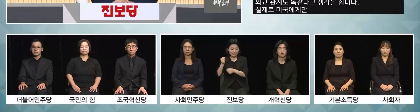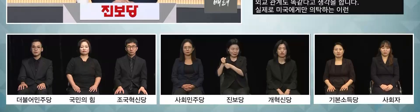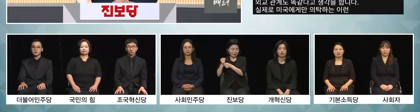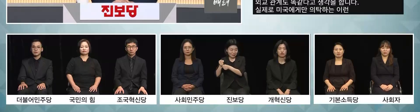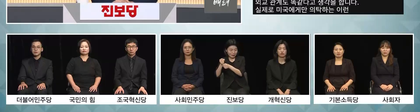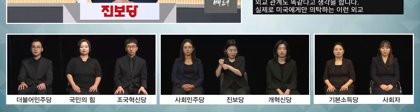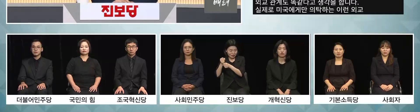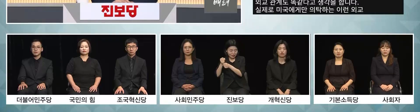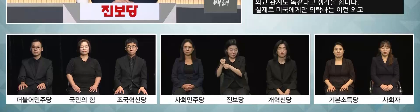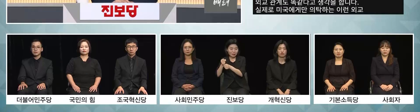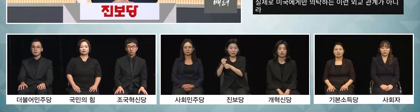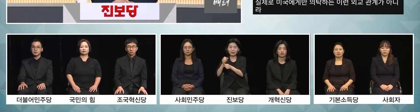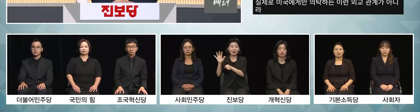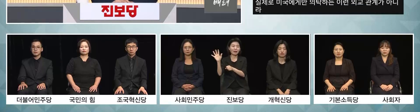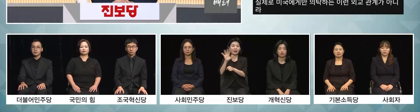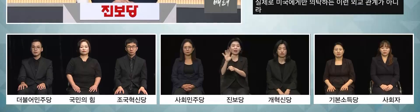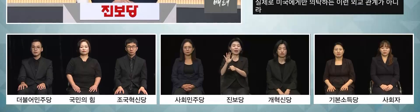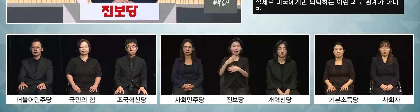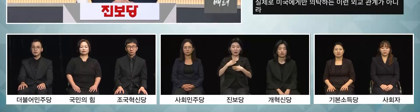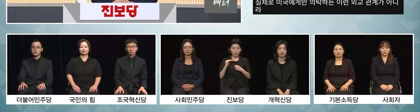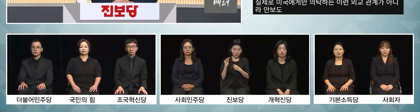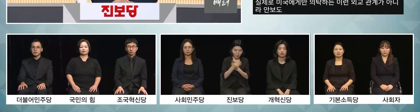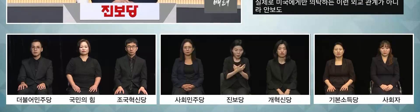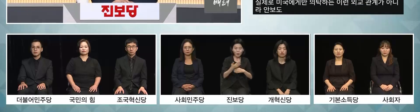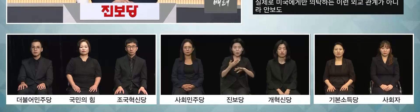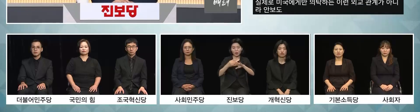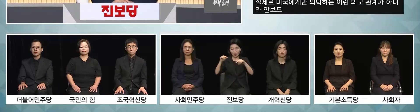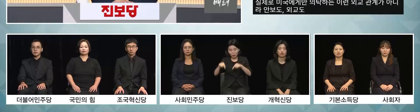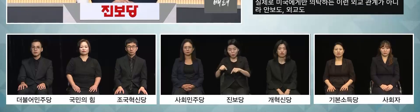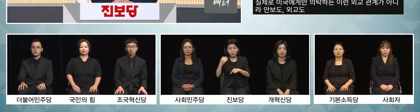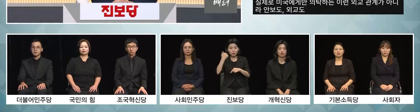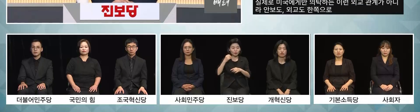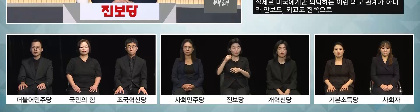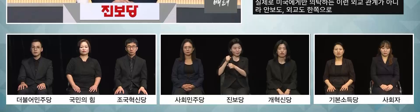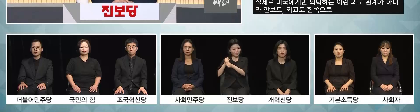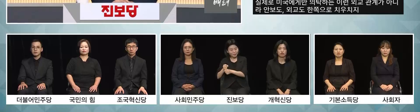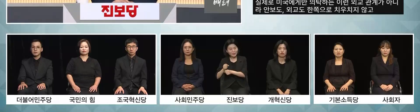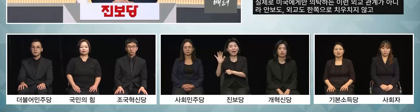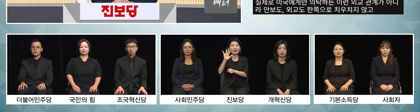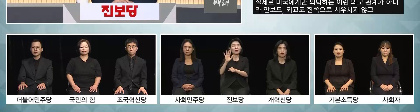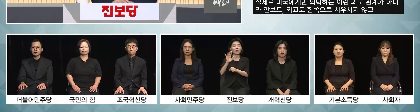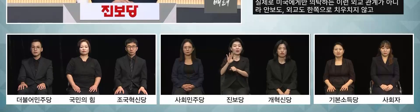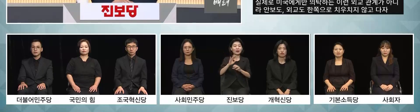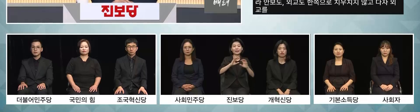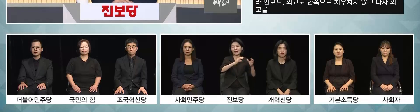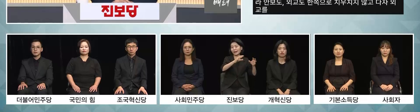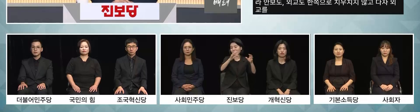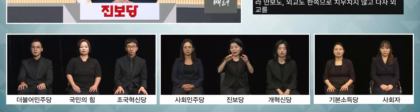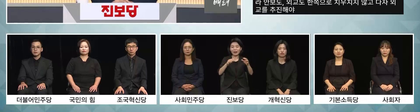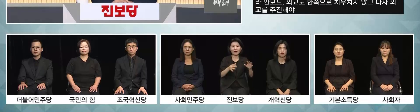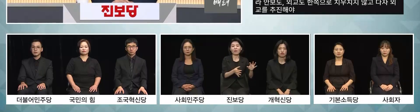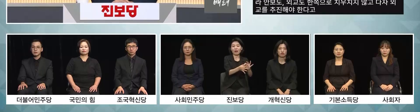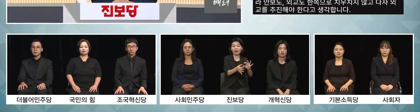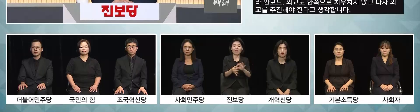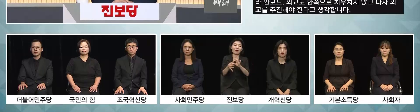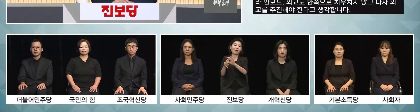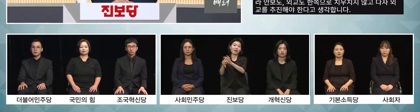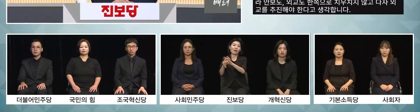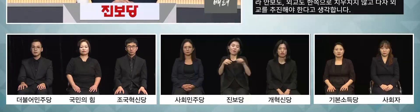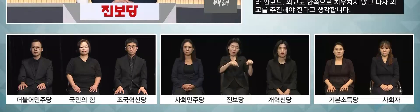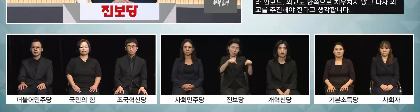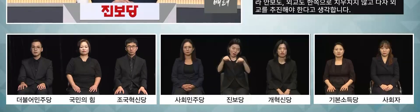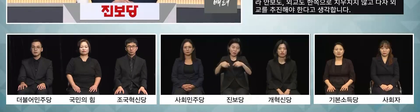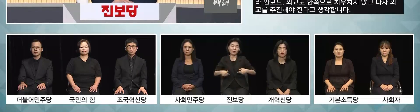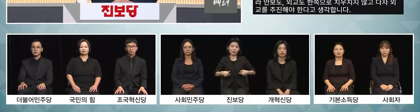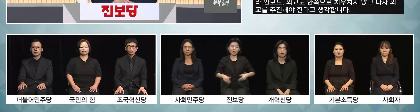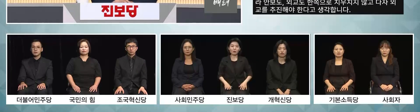관계가 아니라 안보도 외교도 한쪽으로 치우치지 않고 다자 외교를 추진해야 한다라고 생각합니다.